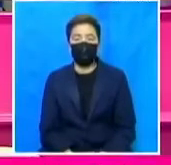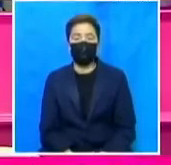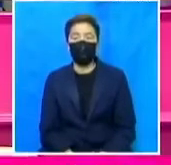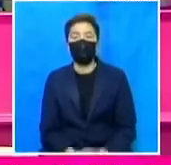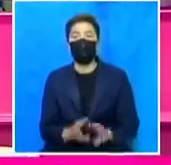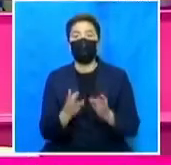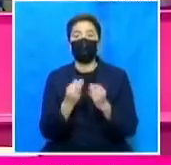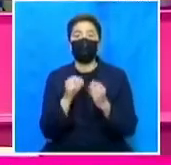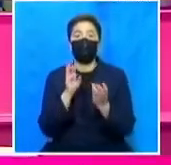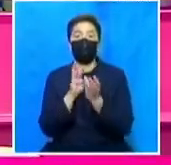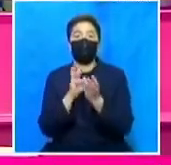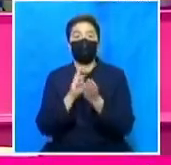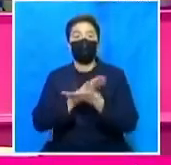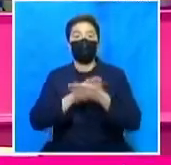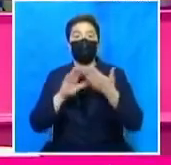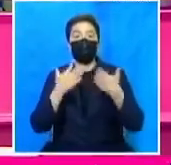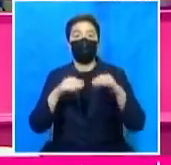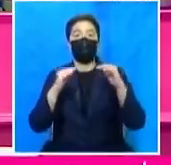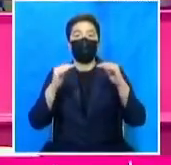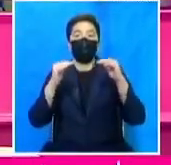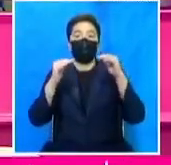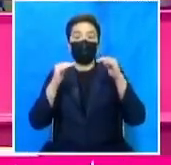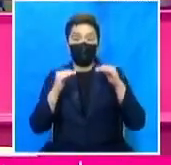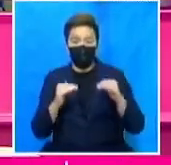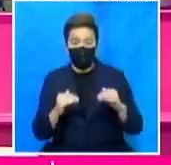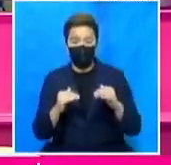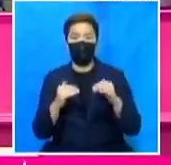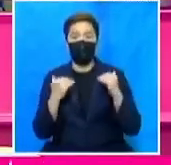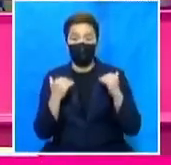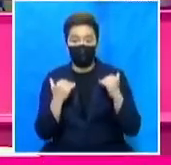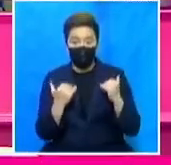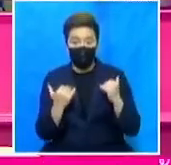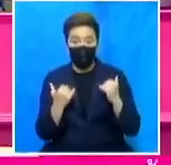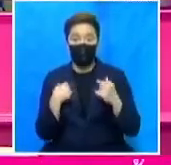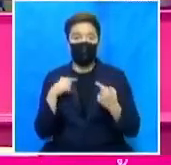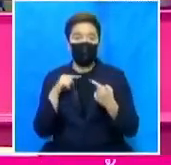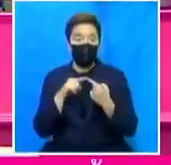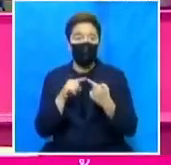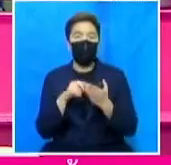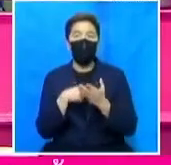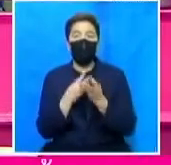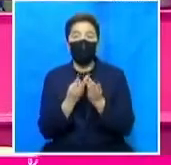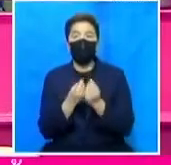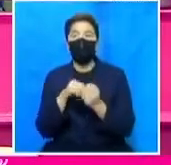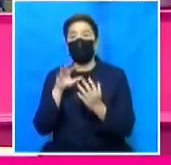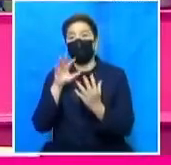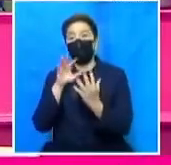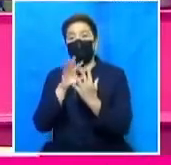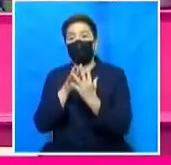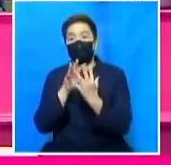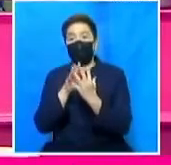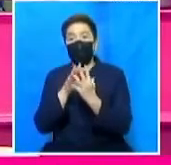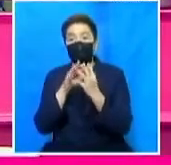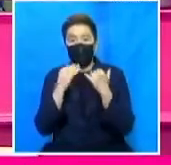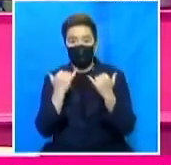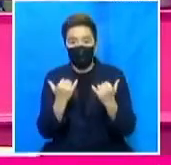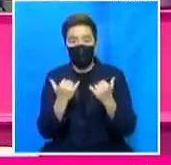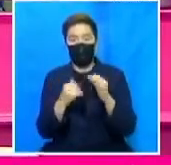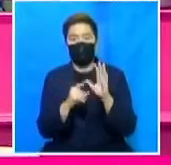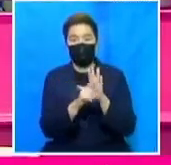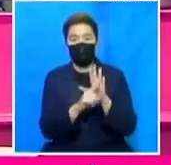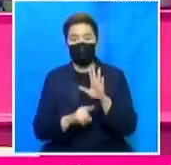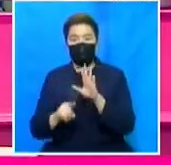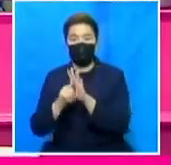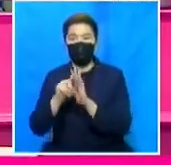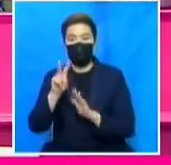ได้ทำการออกรางวัลอันดับเลขท้าย6ตัวครบทั้ง2ครั้งแล้วต่อไปจะทำการออกรางวัลอันดับเลขท้าย5ตัวออก2